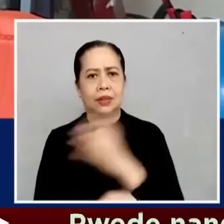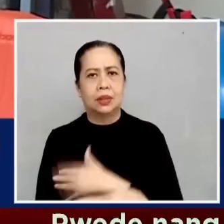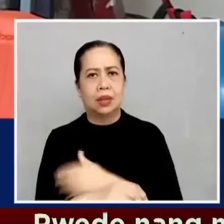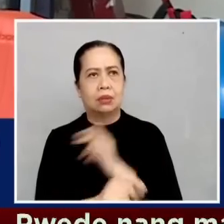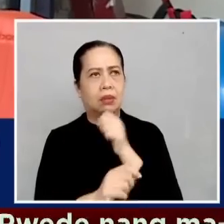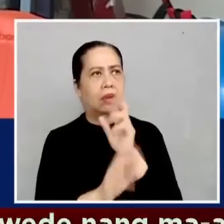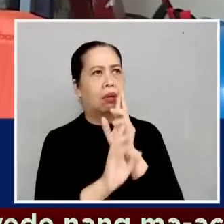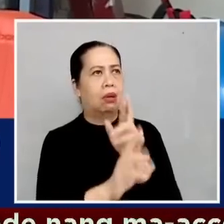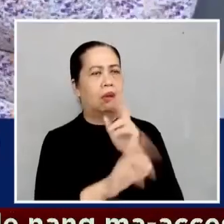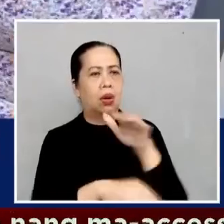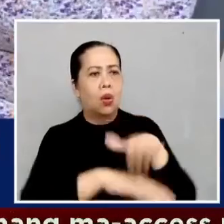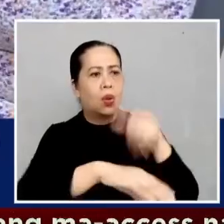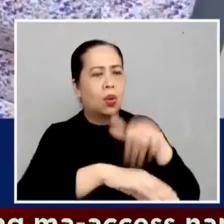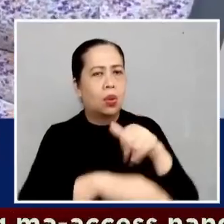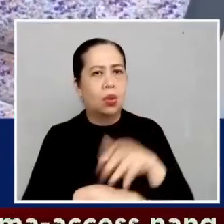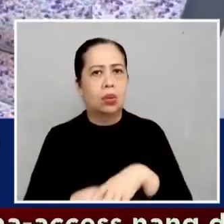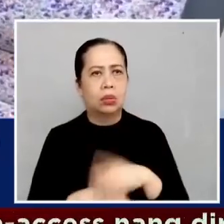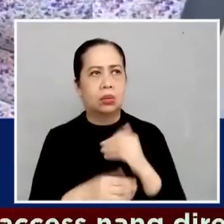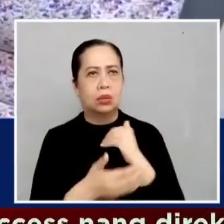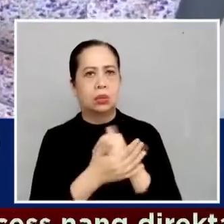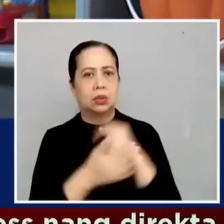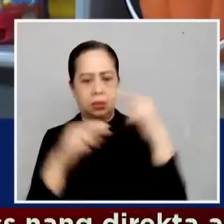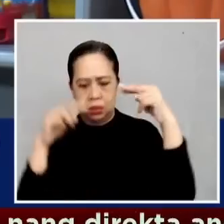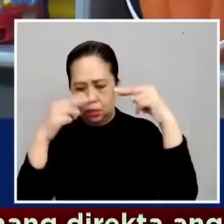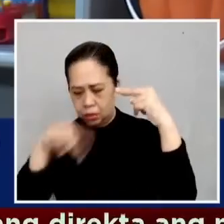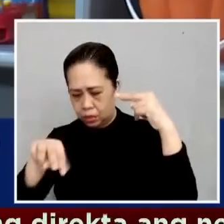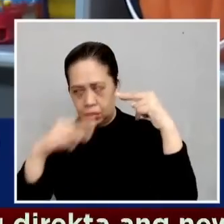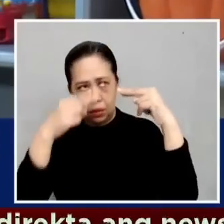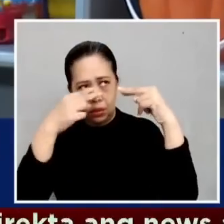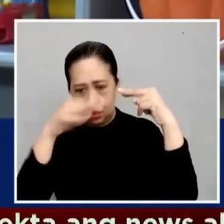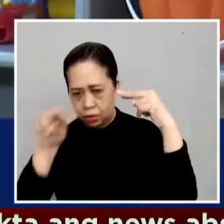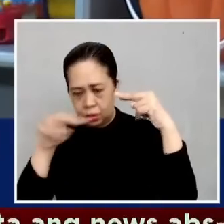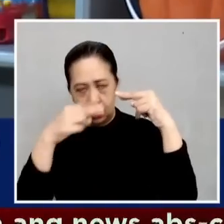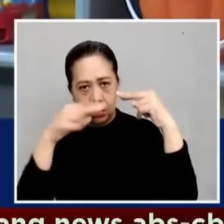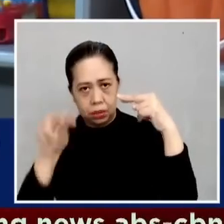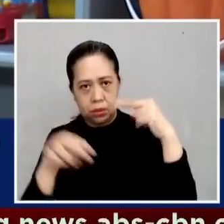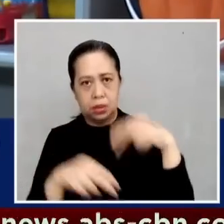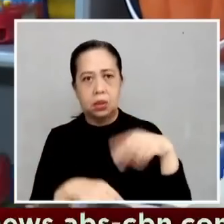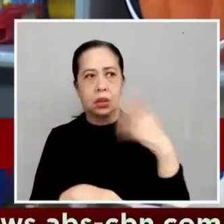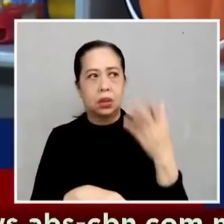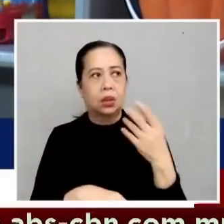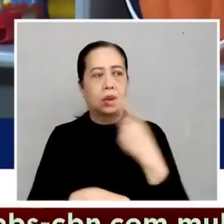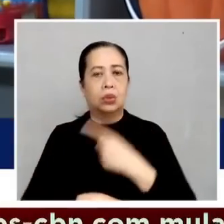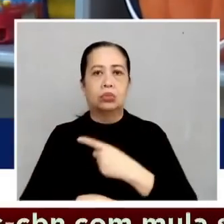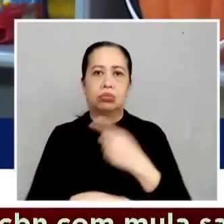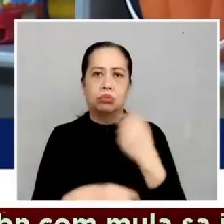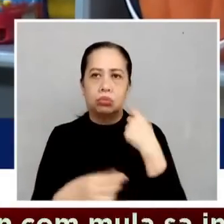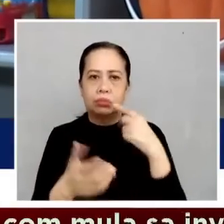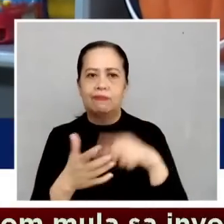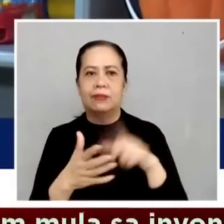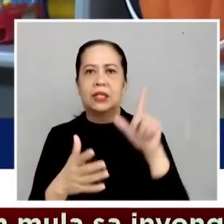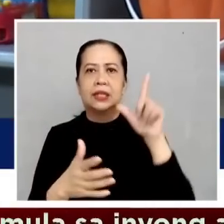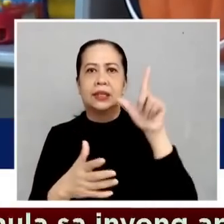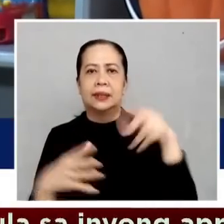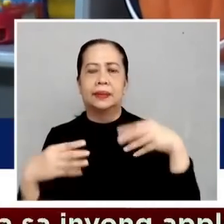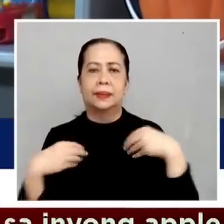kapag tinawag at umiiwas sa eye contact. It took us a few doctors before we accepted na